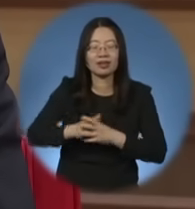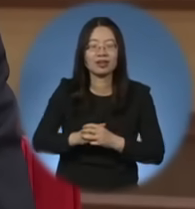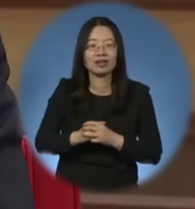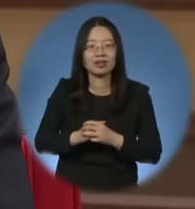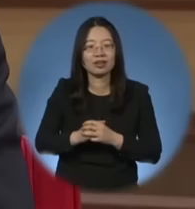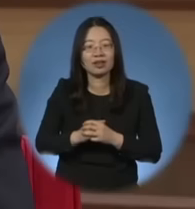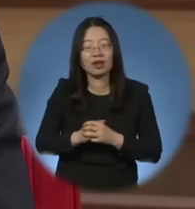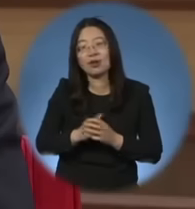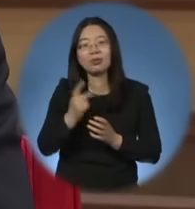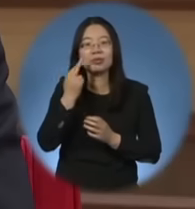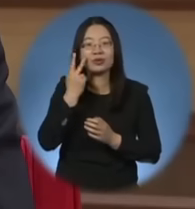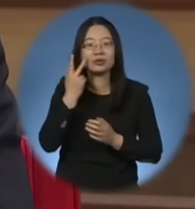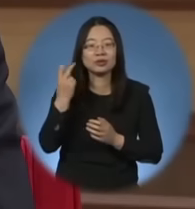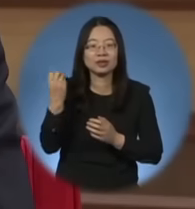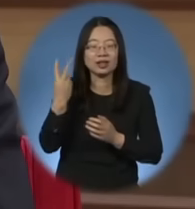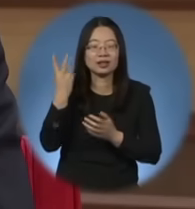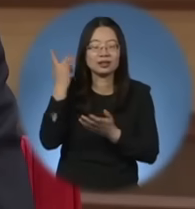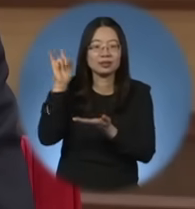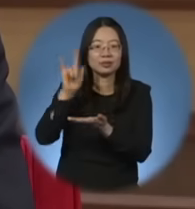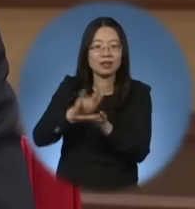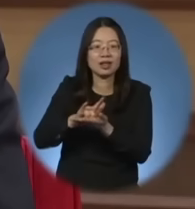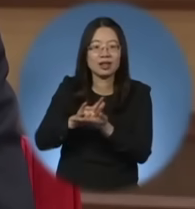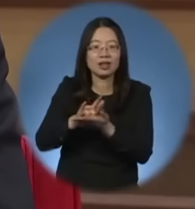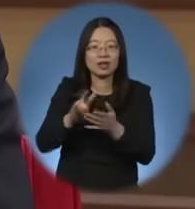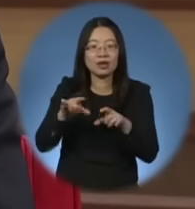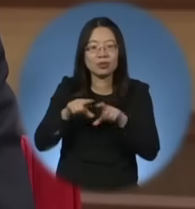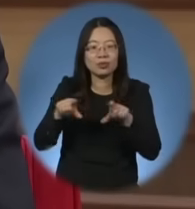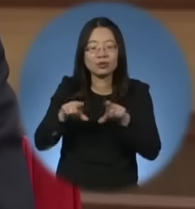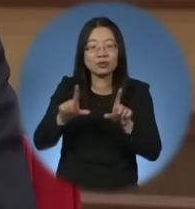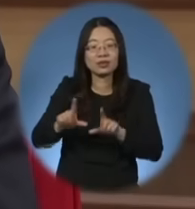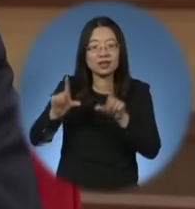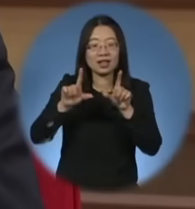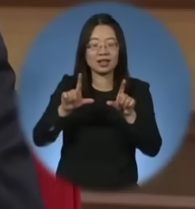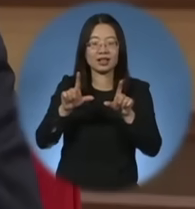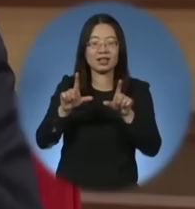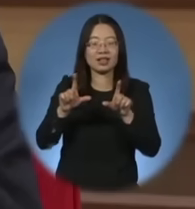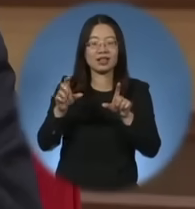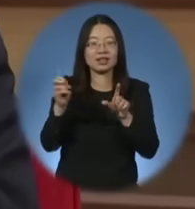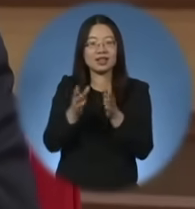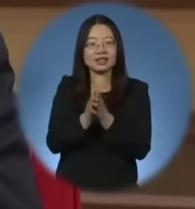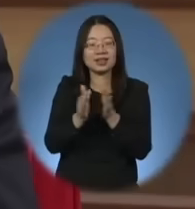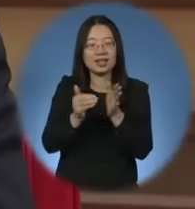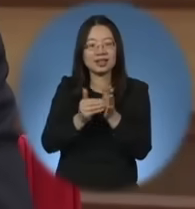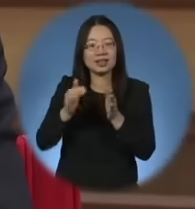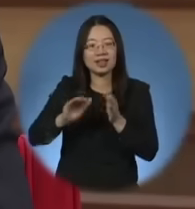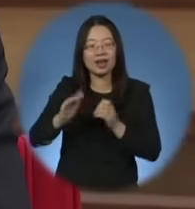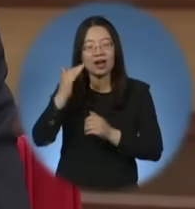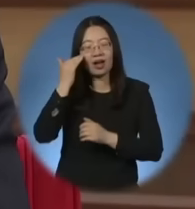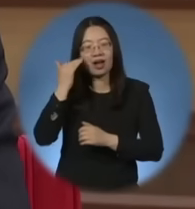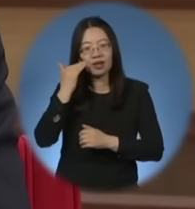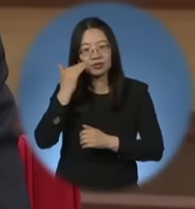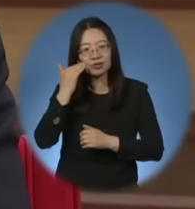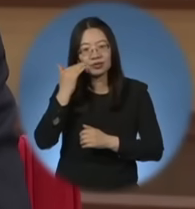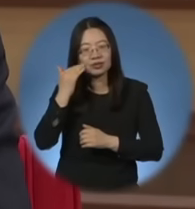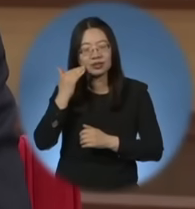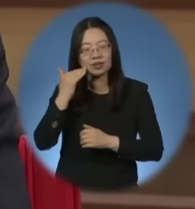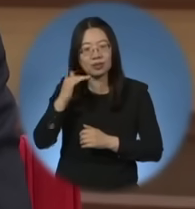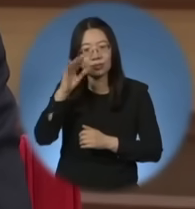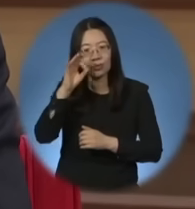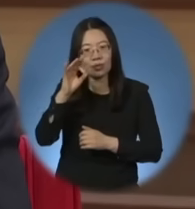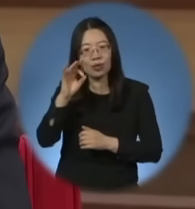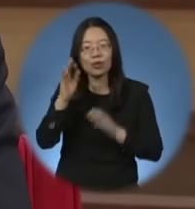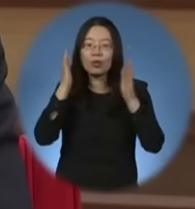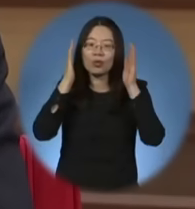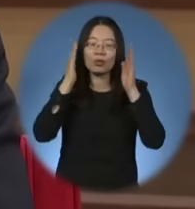예 저 끝나고 미국 가서 저 보통 생활를 다시 하는데 나는이 한국이라는